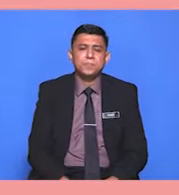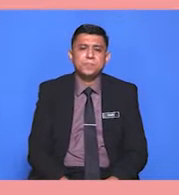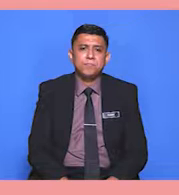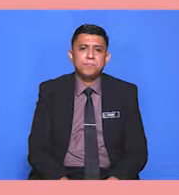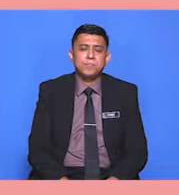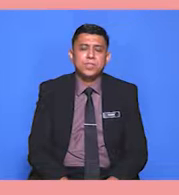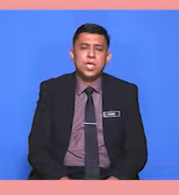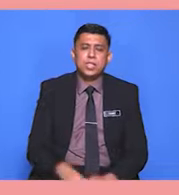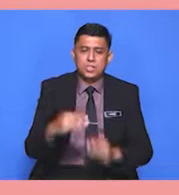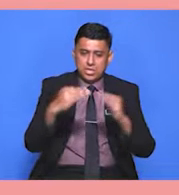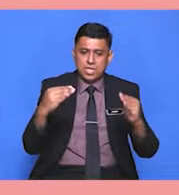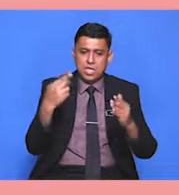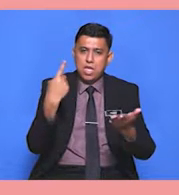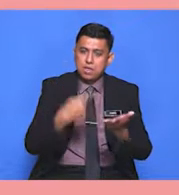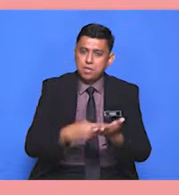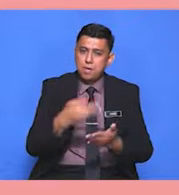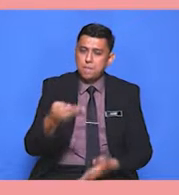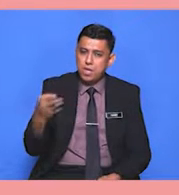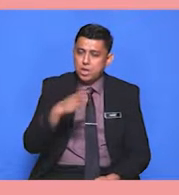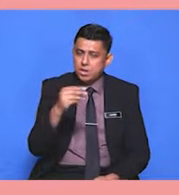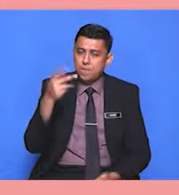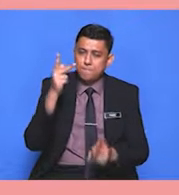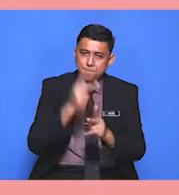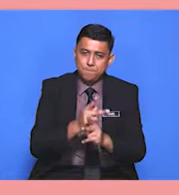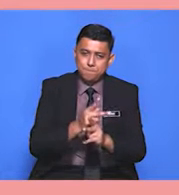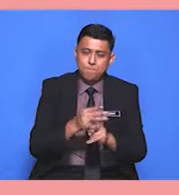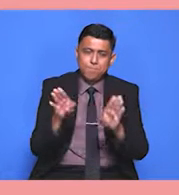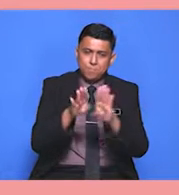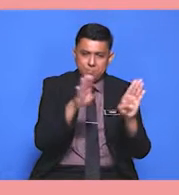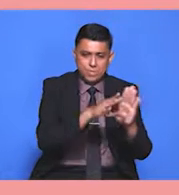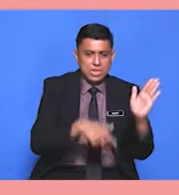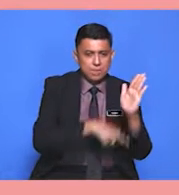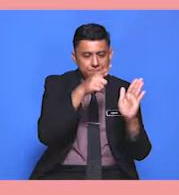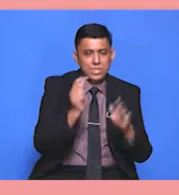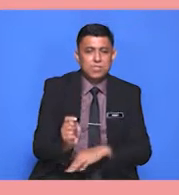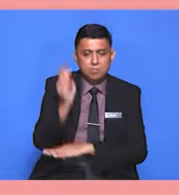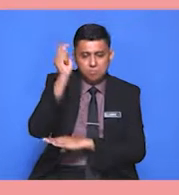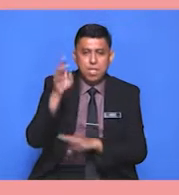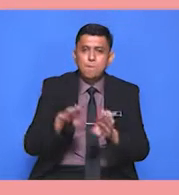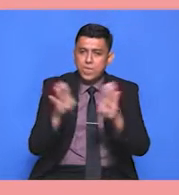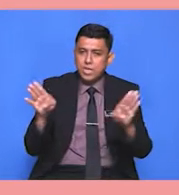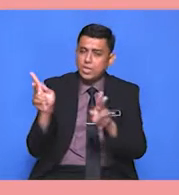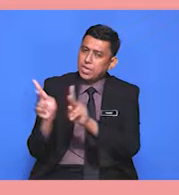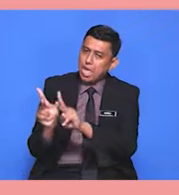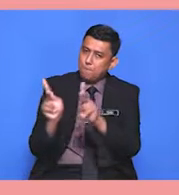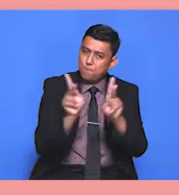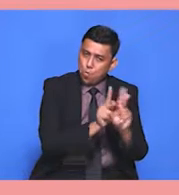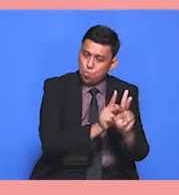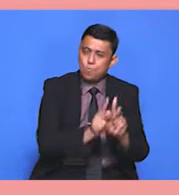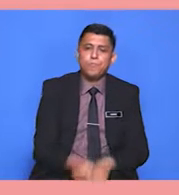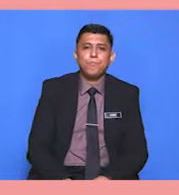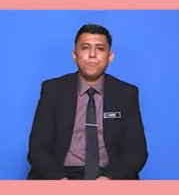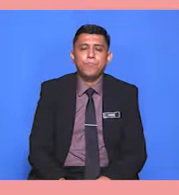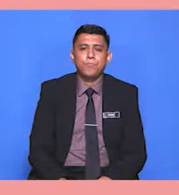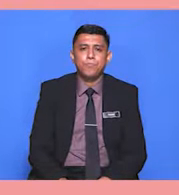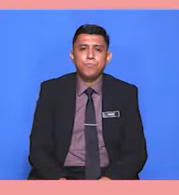dan perkhidmatan di bandar adalah lebih tinggi berbanding di kawasan luar bandar.